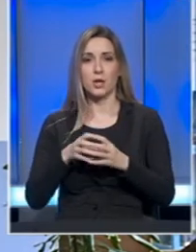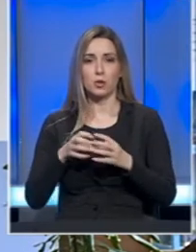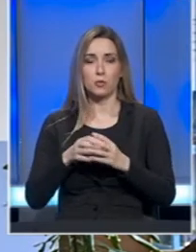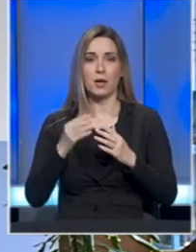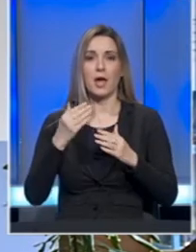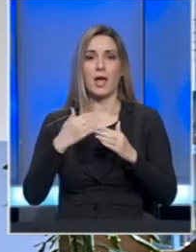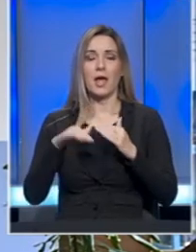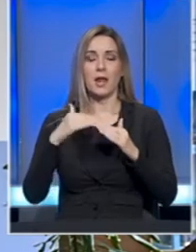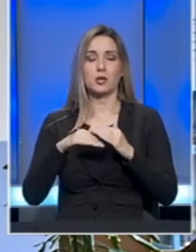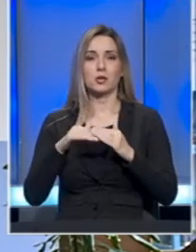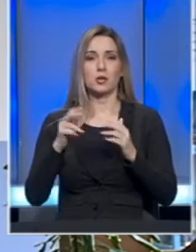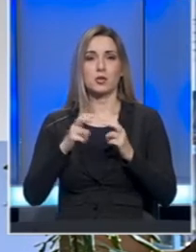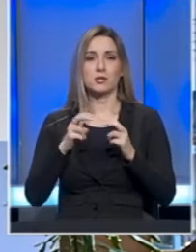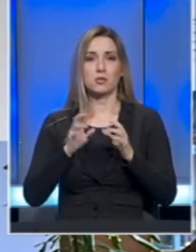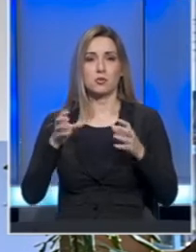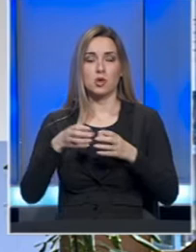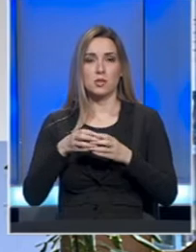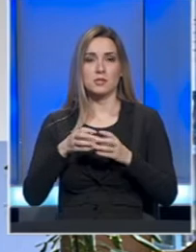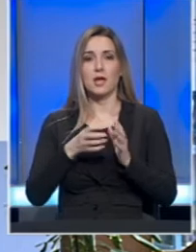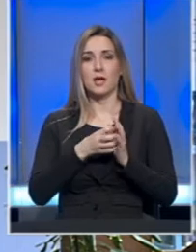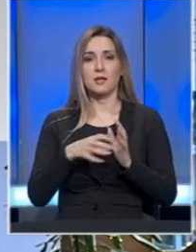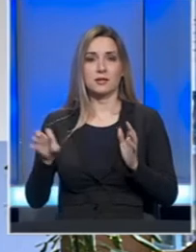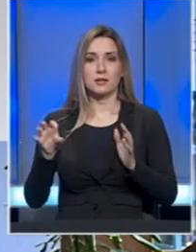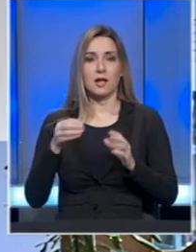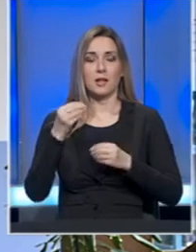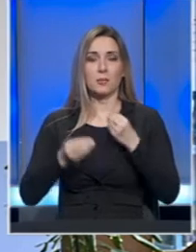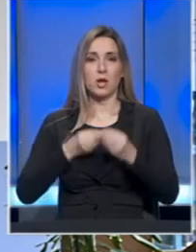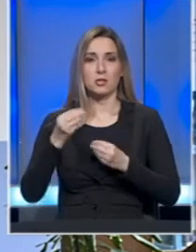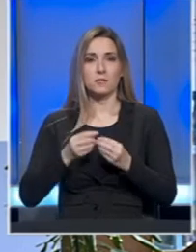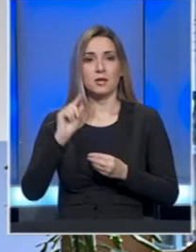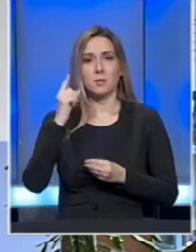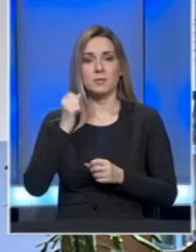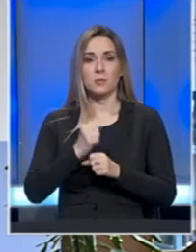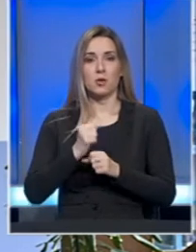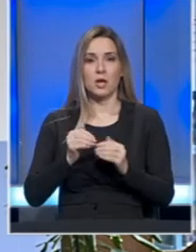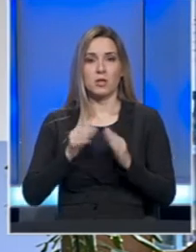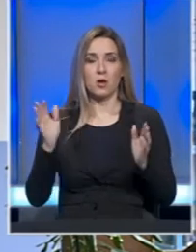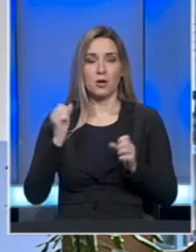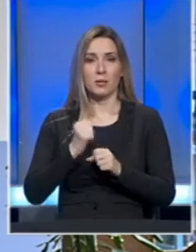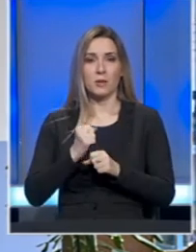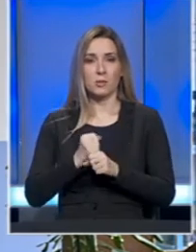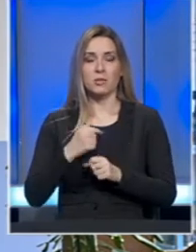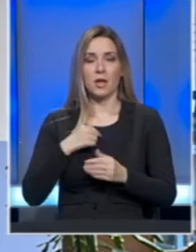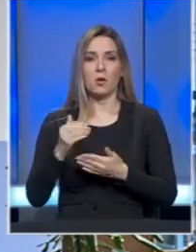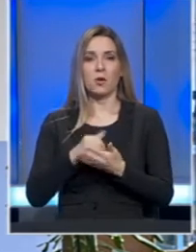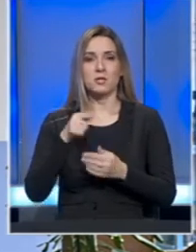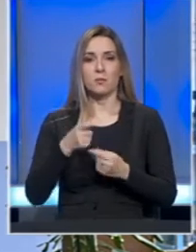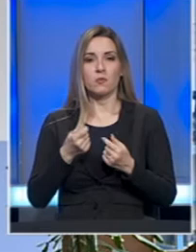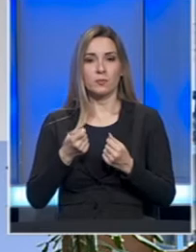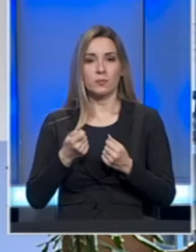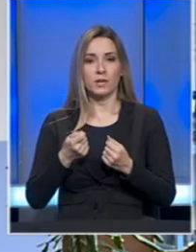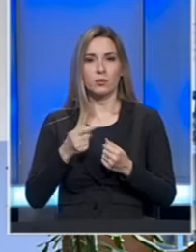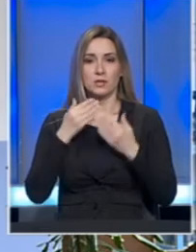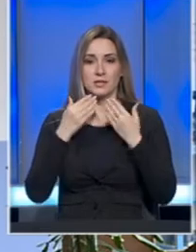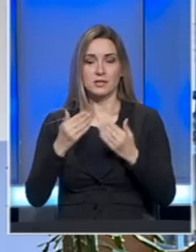elektronskih učionica provodili dalje sa đacima, pojašnjavali. Mislim da je urađen ogroman posao i ja koristim ovu priliku da